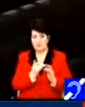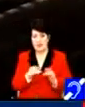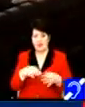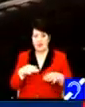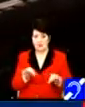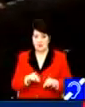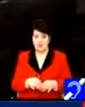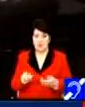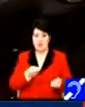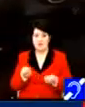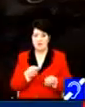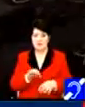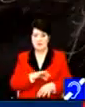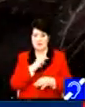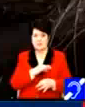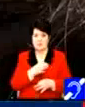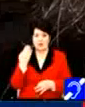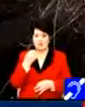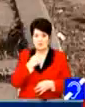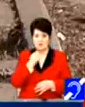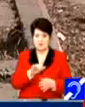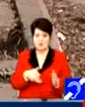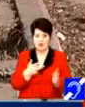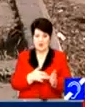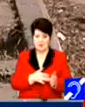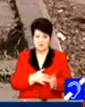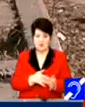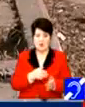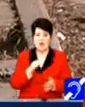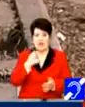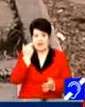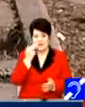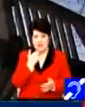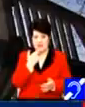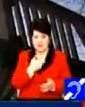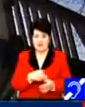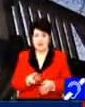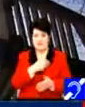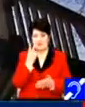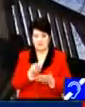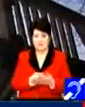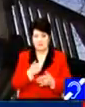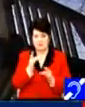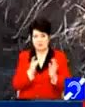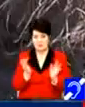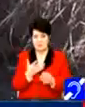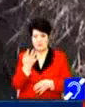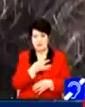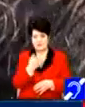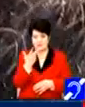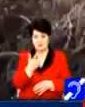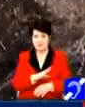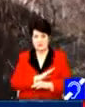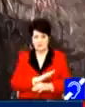Autoritățile au început să intre în alertă după ce anul trecut în orașul italian Genova, un segment de autostradă s-a prăbușit, iar 43 de oameni